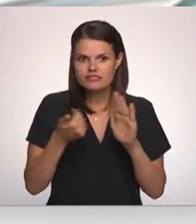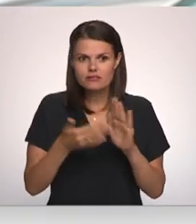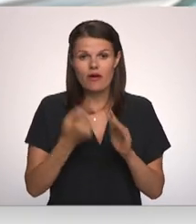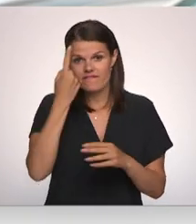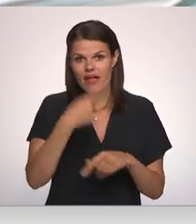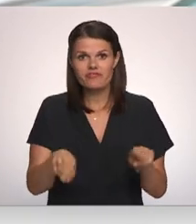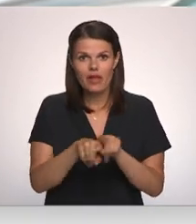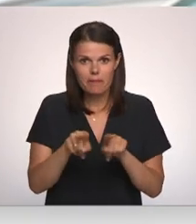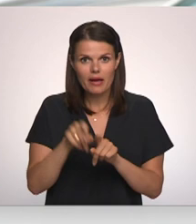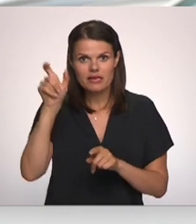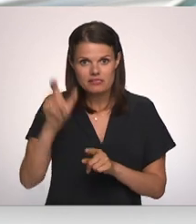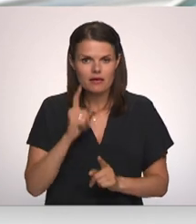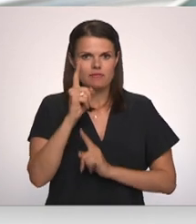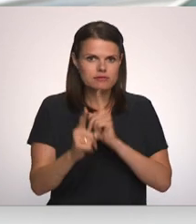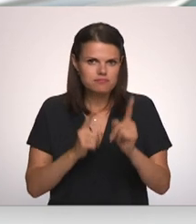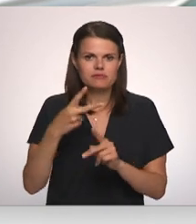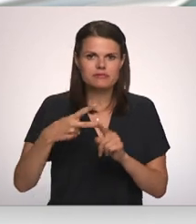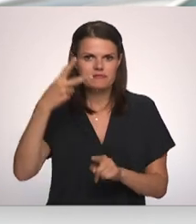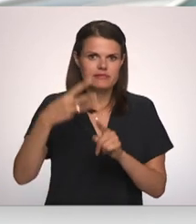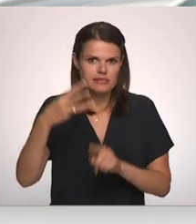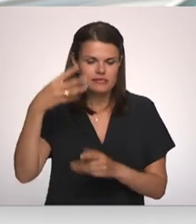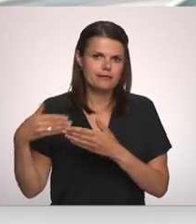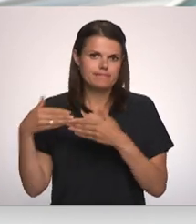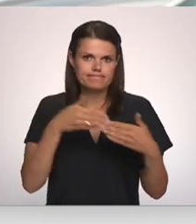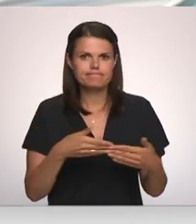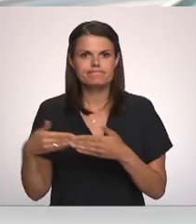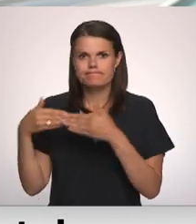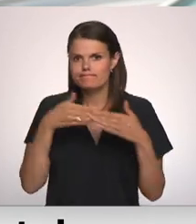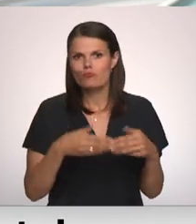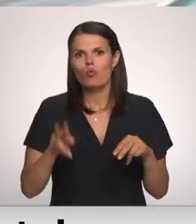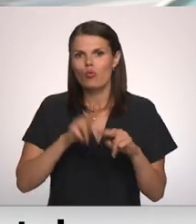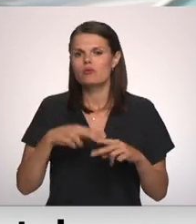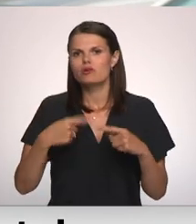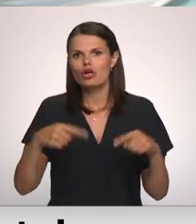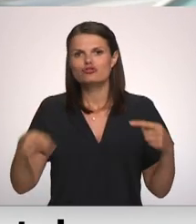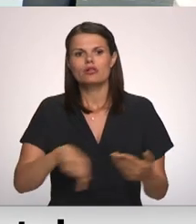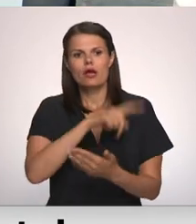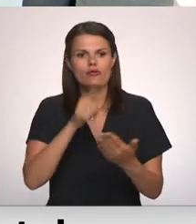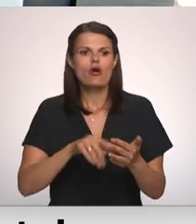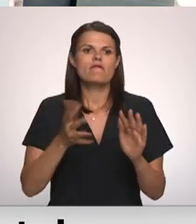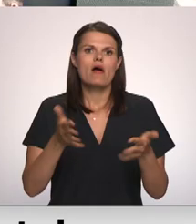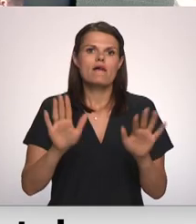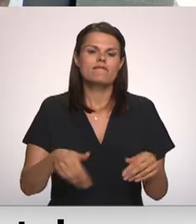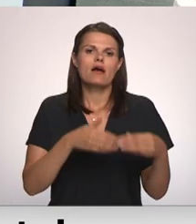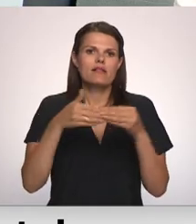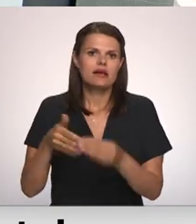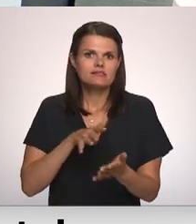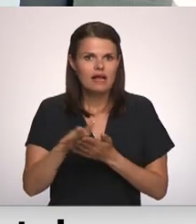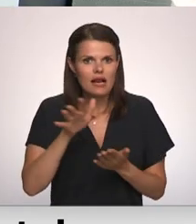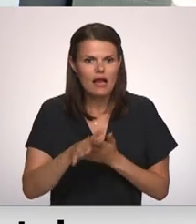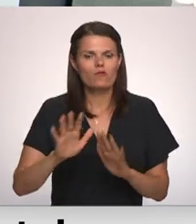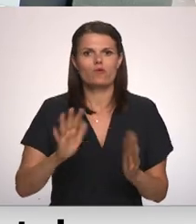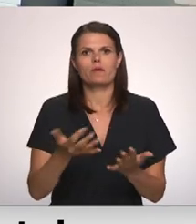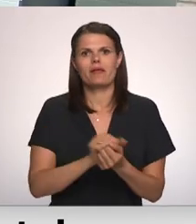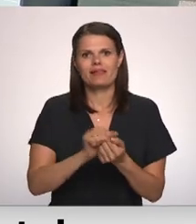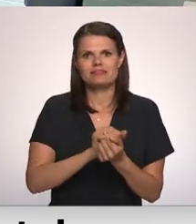pats cilvēks nāca divas un trīs reizes un nesa. Un visādi jautāja, vai var nest lietotu, bet